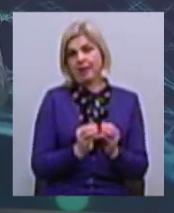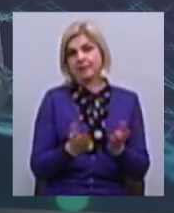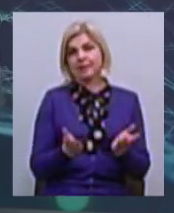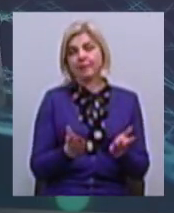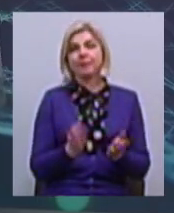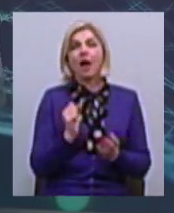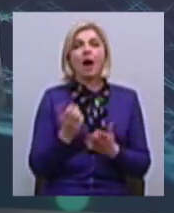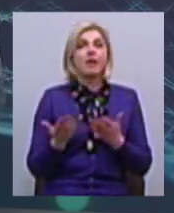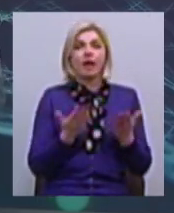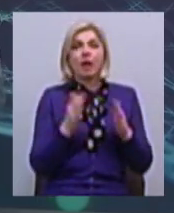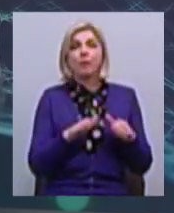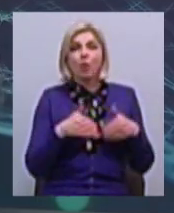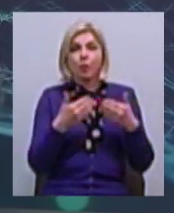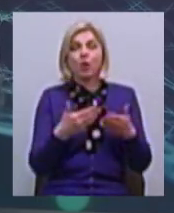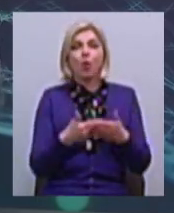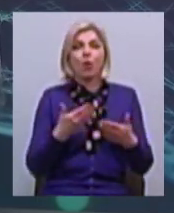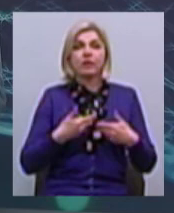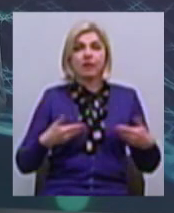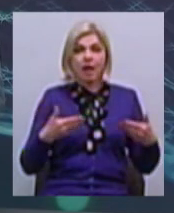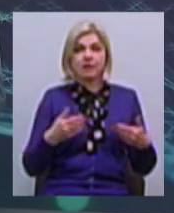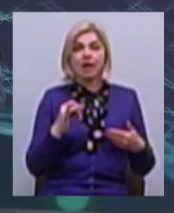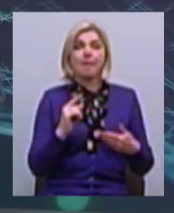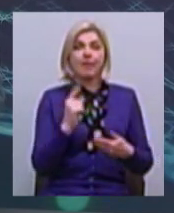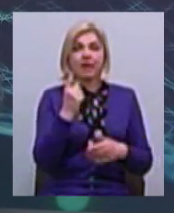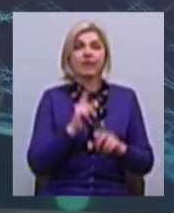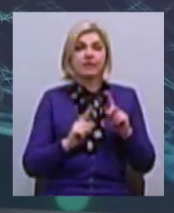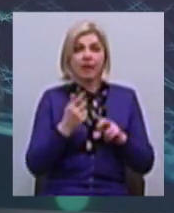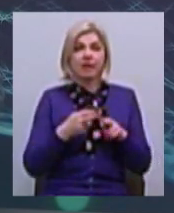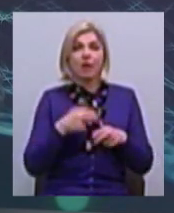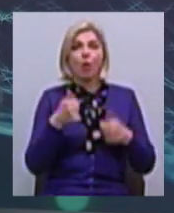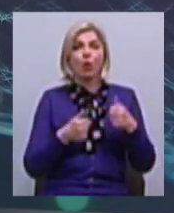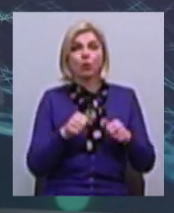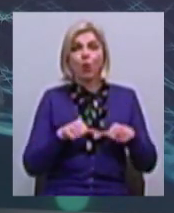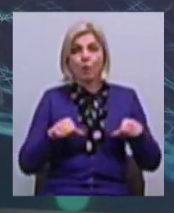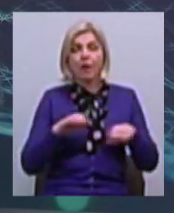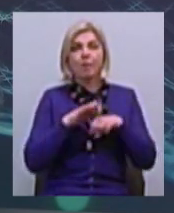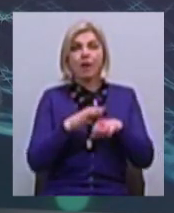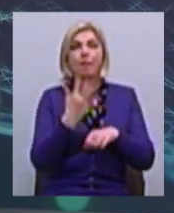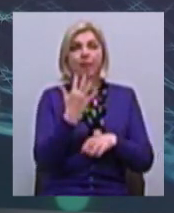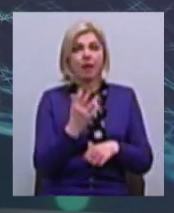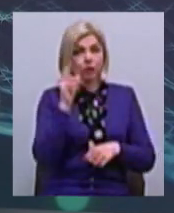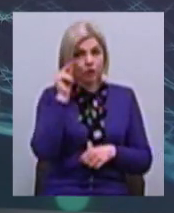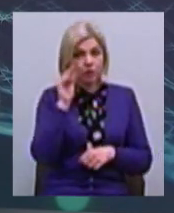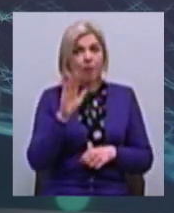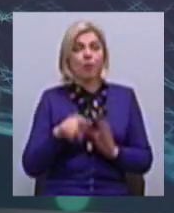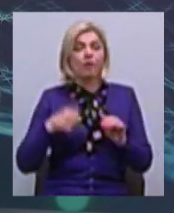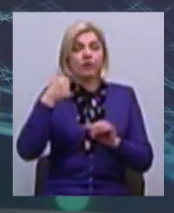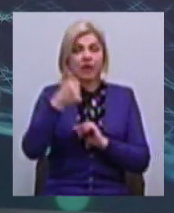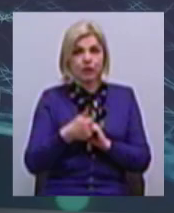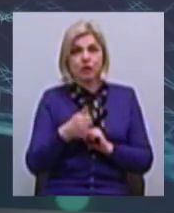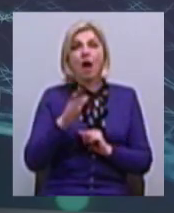які пропозиції від нас, і перше засідання цієї конкурсної комісії відбулося 5 числа, потім на минулому тижні, наступне